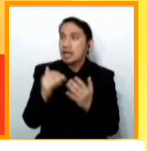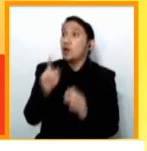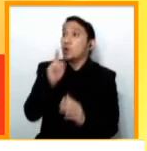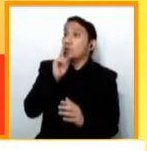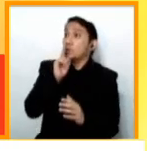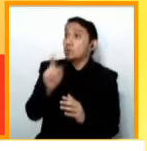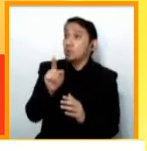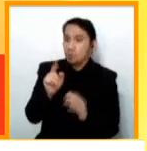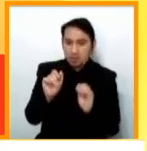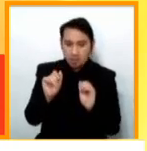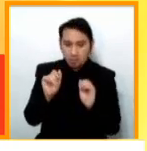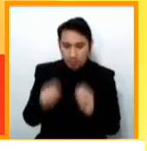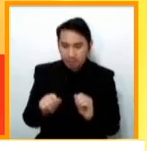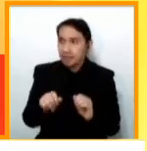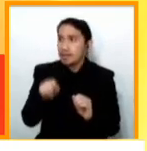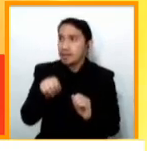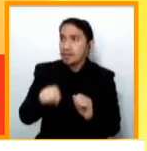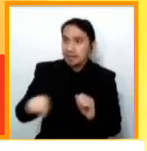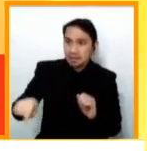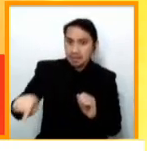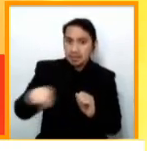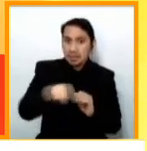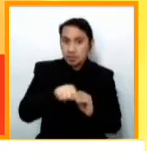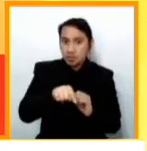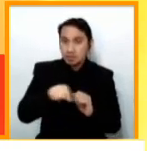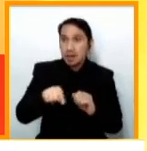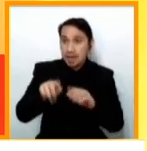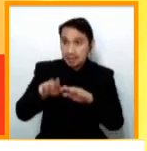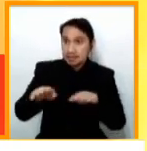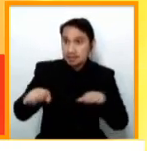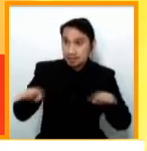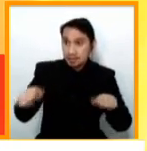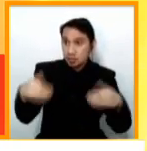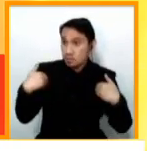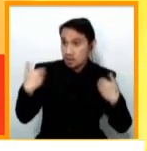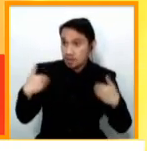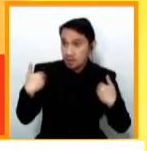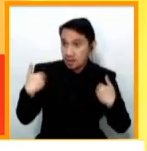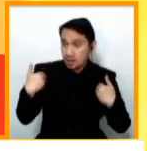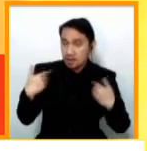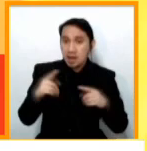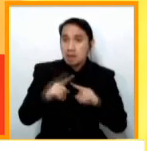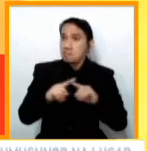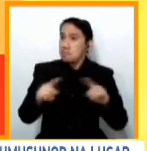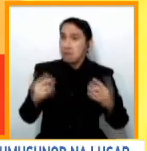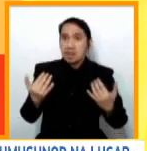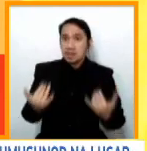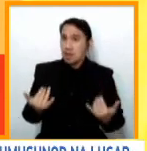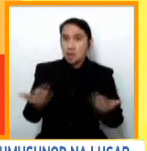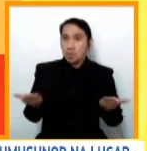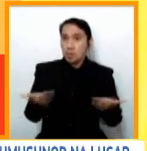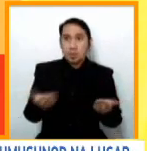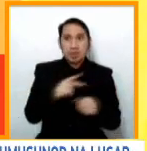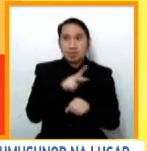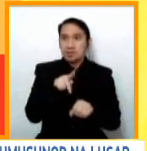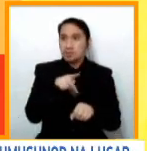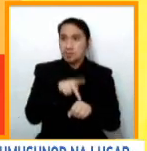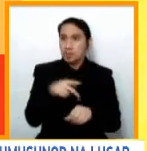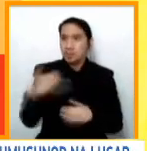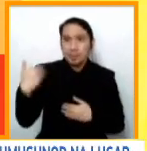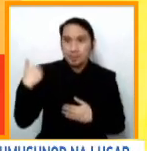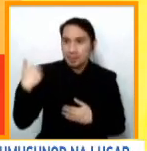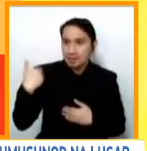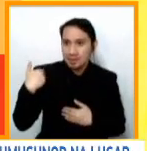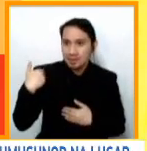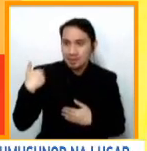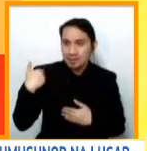maaaring na kakailanganin mabakunahan ng mga bata, pero hindi pa sa atin, sa ating sitwasyon ngayon, hindi pa sa ngayon. Ang mas